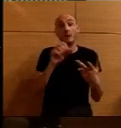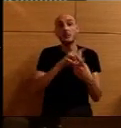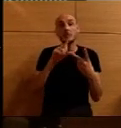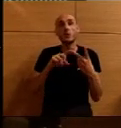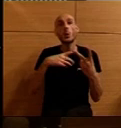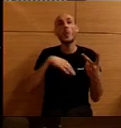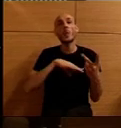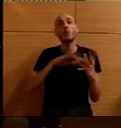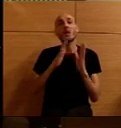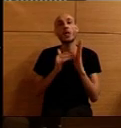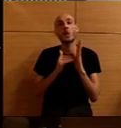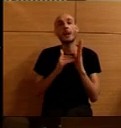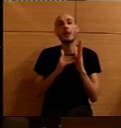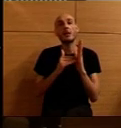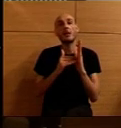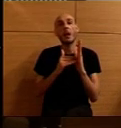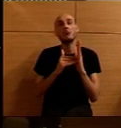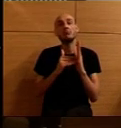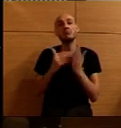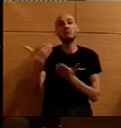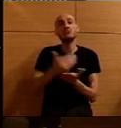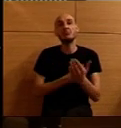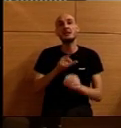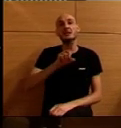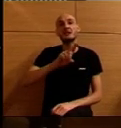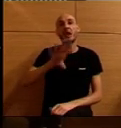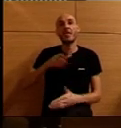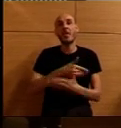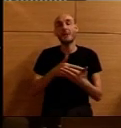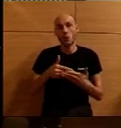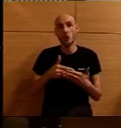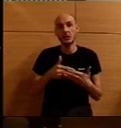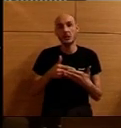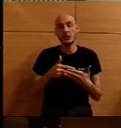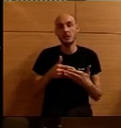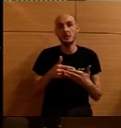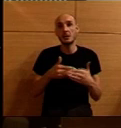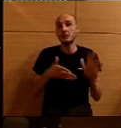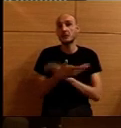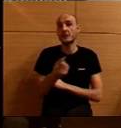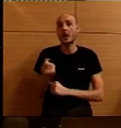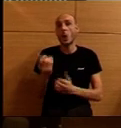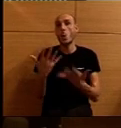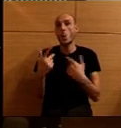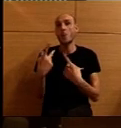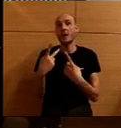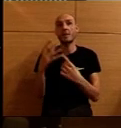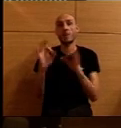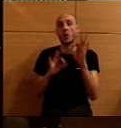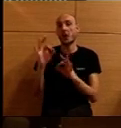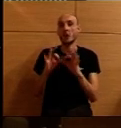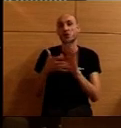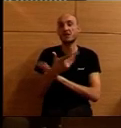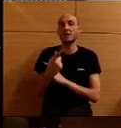que la Diputació de València ha ingressat 13 milions en concepte d'IAE i un 10%, que és el que se proposa de rebaixar en aquesta moció, a mi m'eix